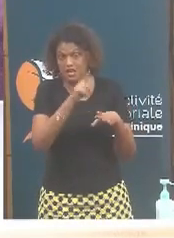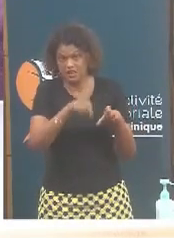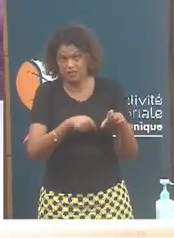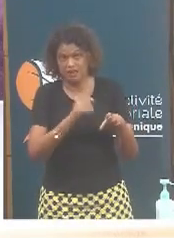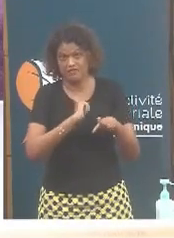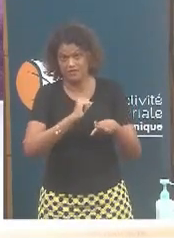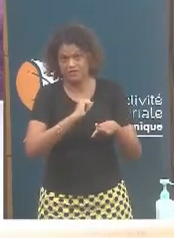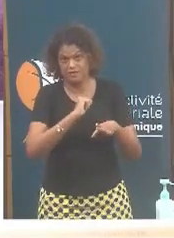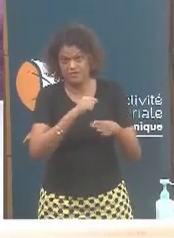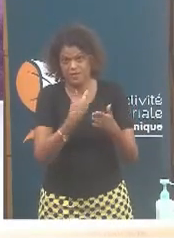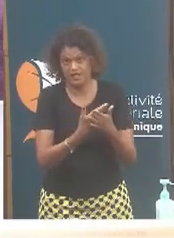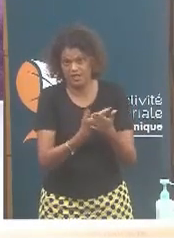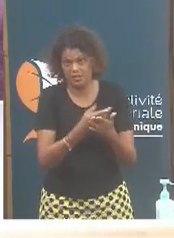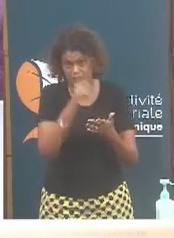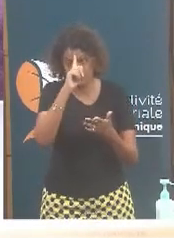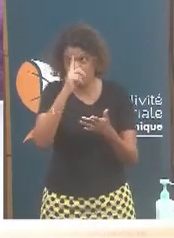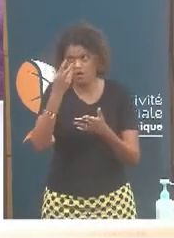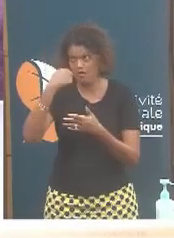des fonds européens.